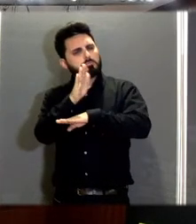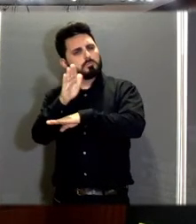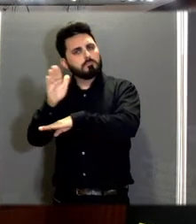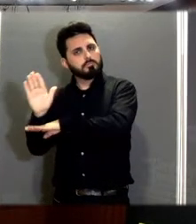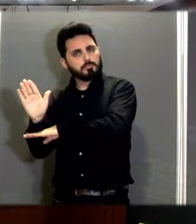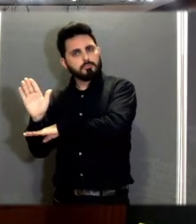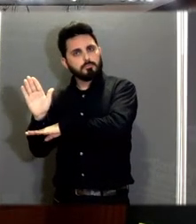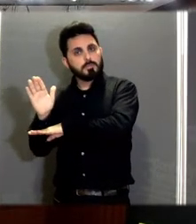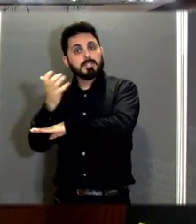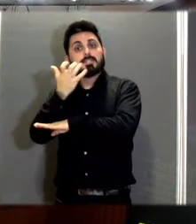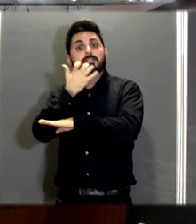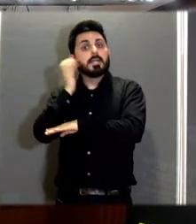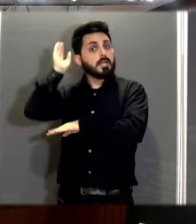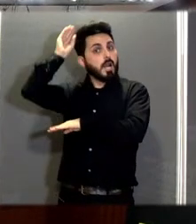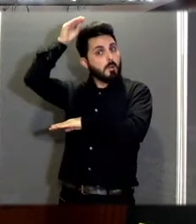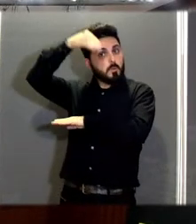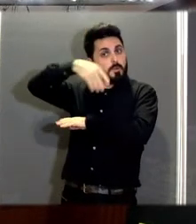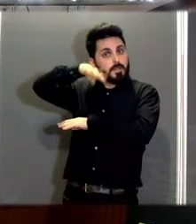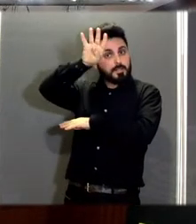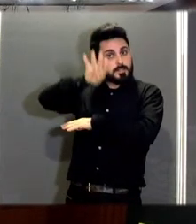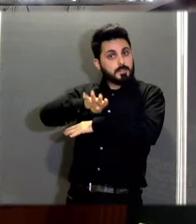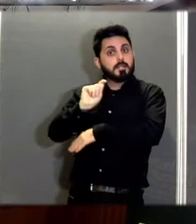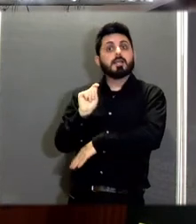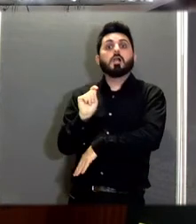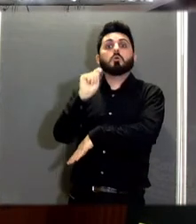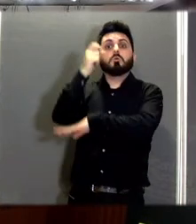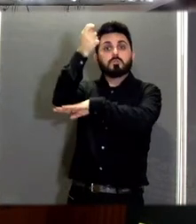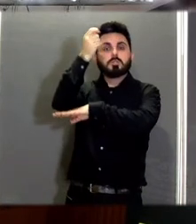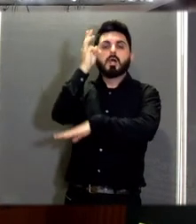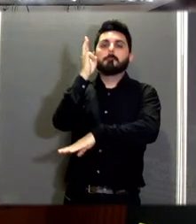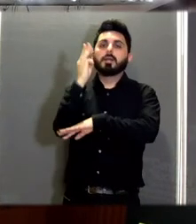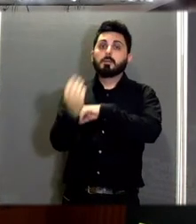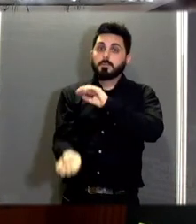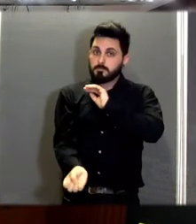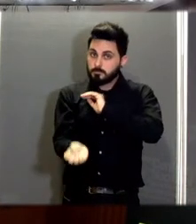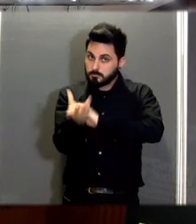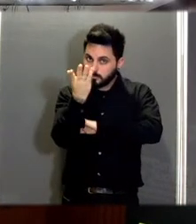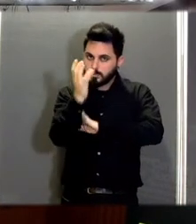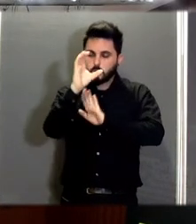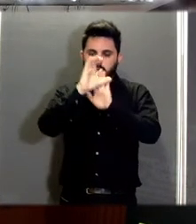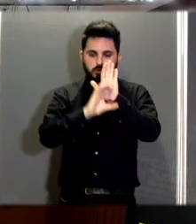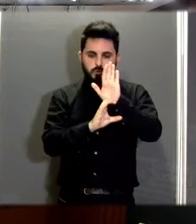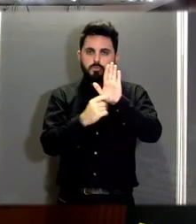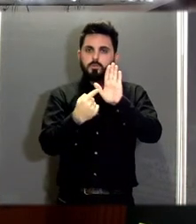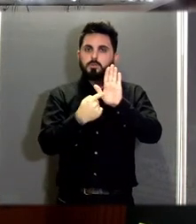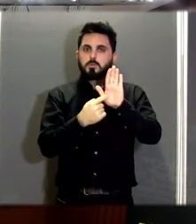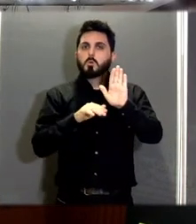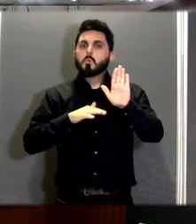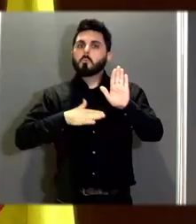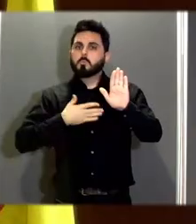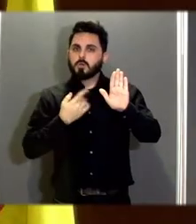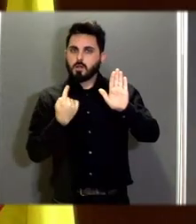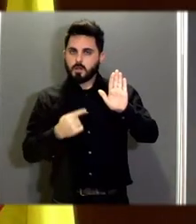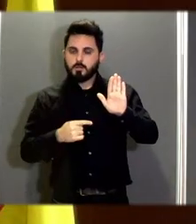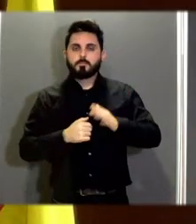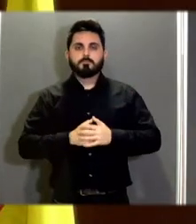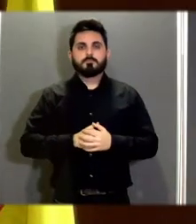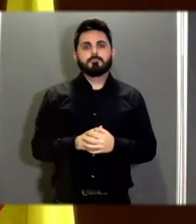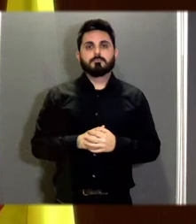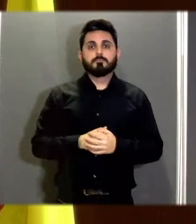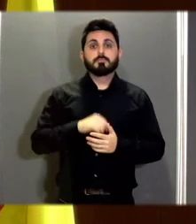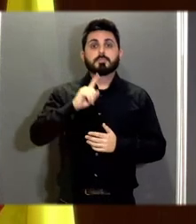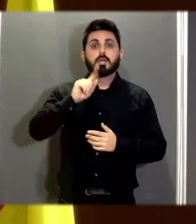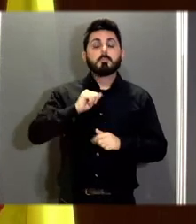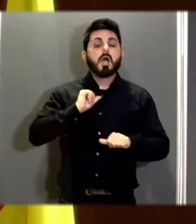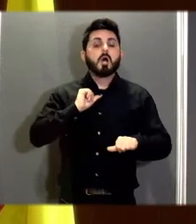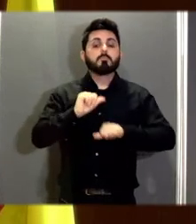cop s'assoleixi la República i es convoqui un Parlament Constituent. I, finalment, constatar que els processos d'independència